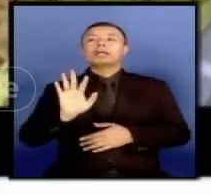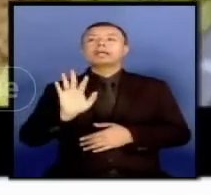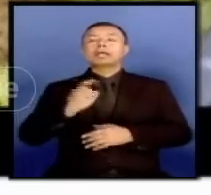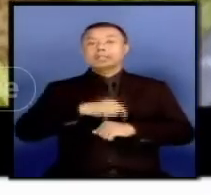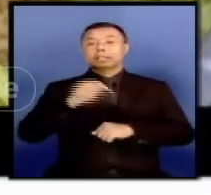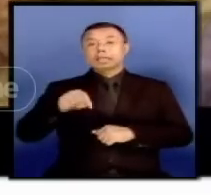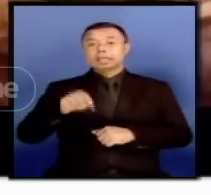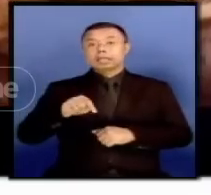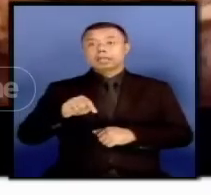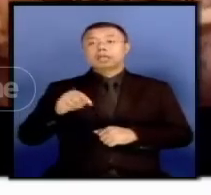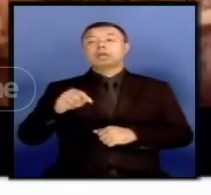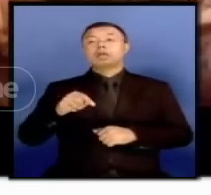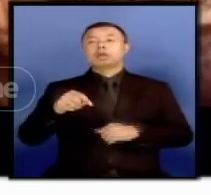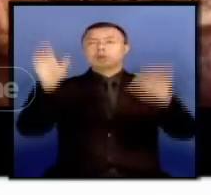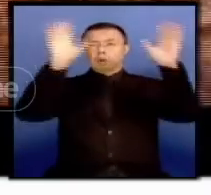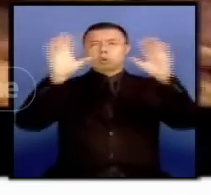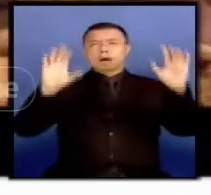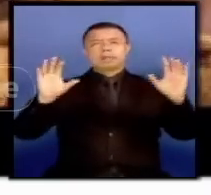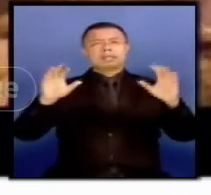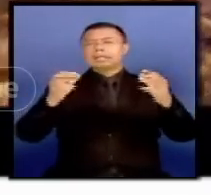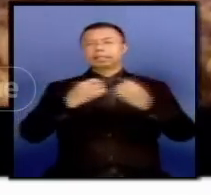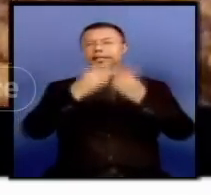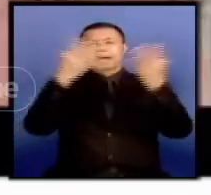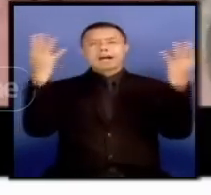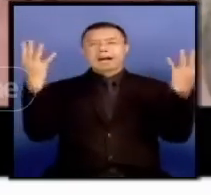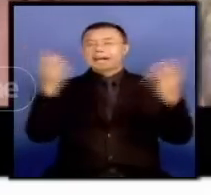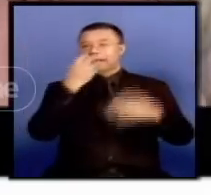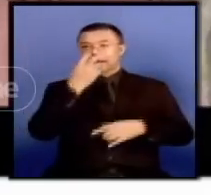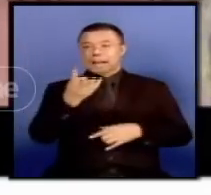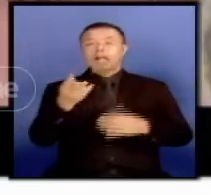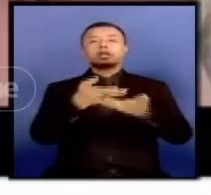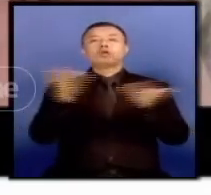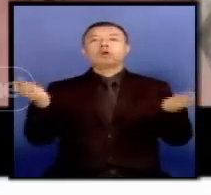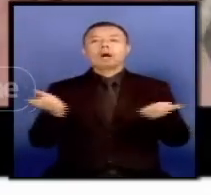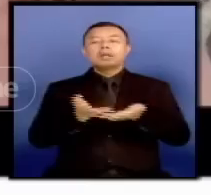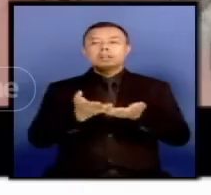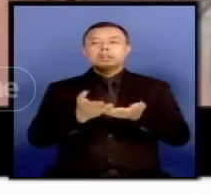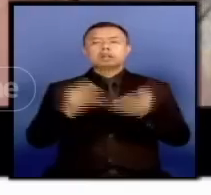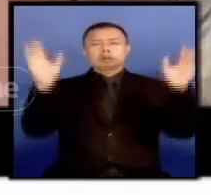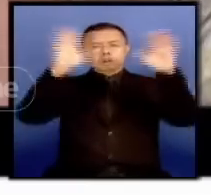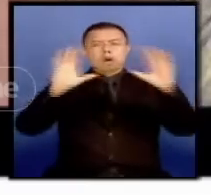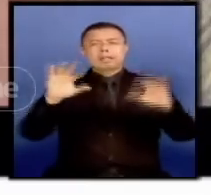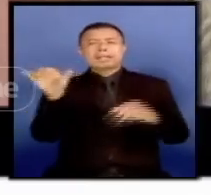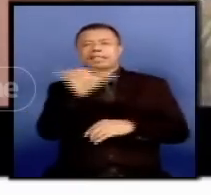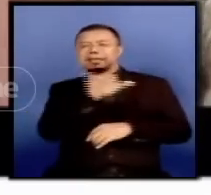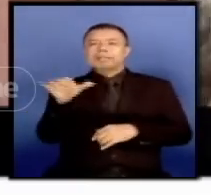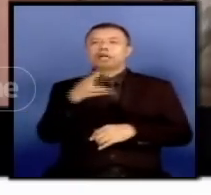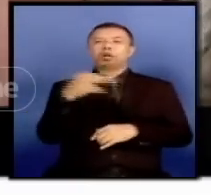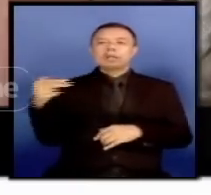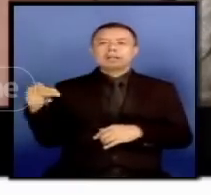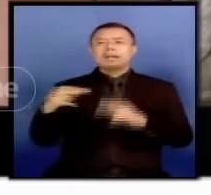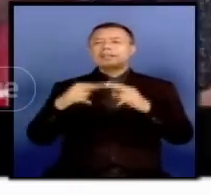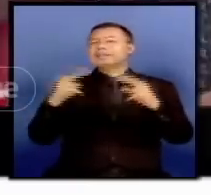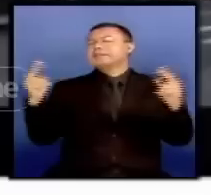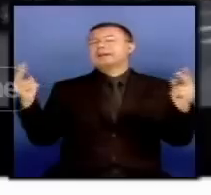ini udara cukup cerah seperti yang pemirsa saksikan, suasana ataupun cuacanya mirip sekali dengan di Indonesia, jadi